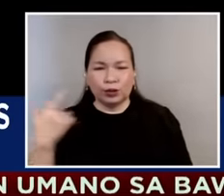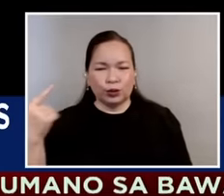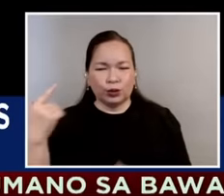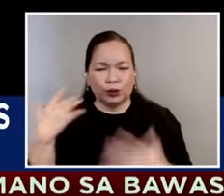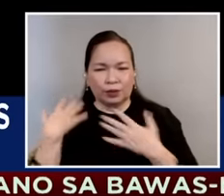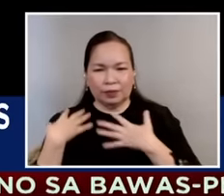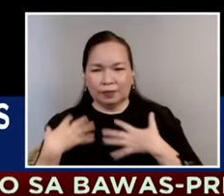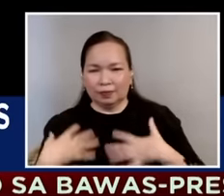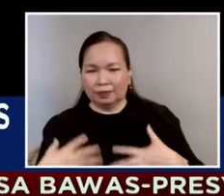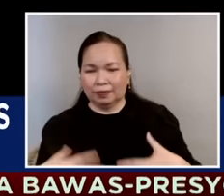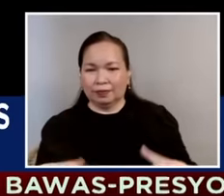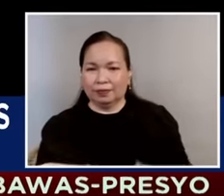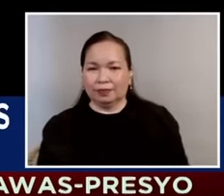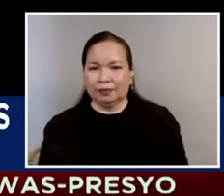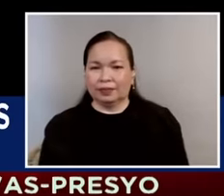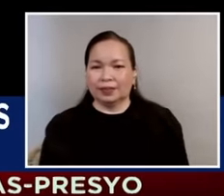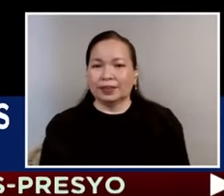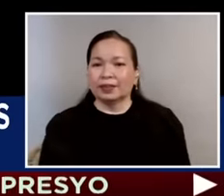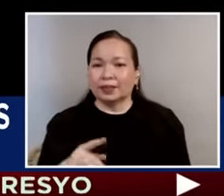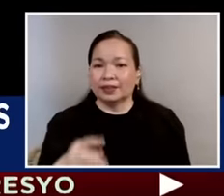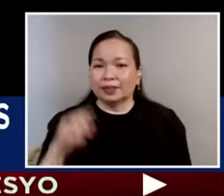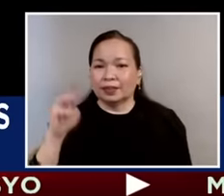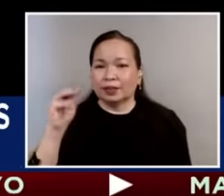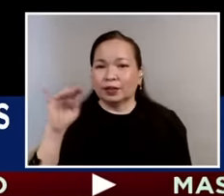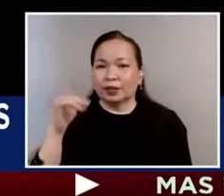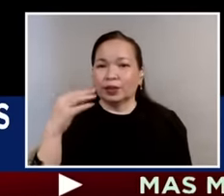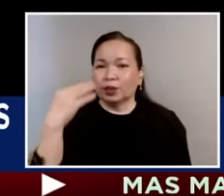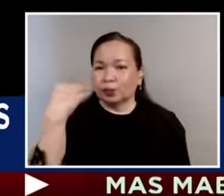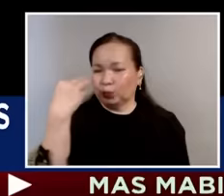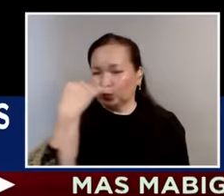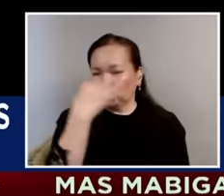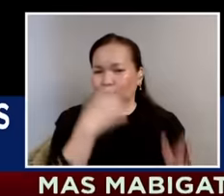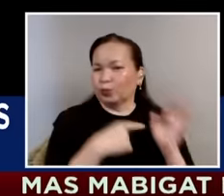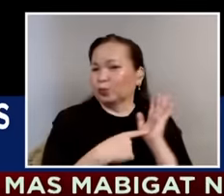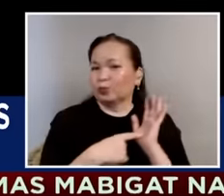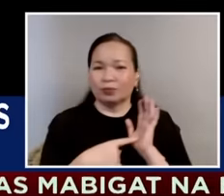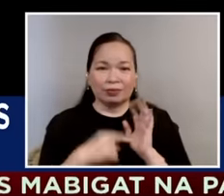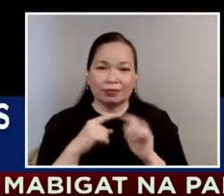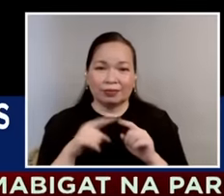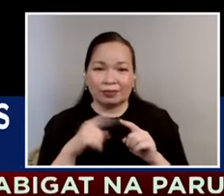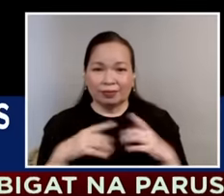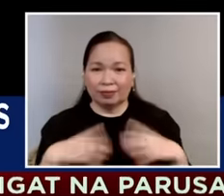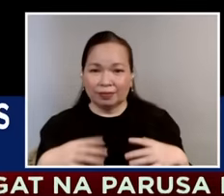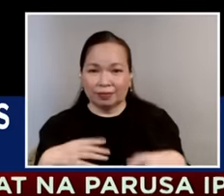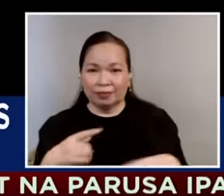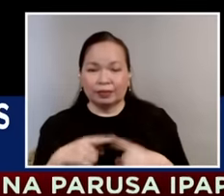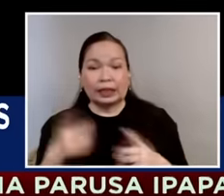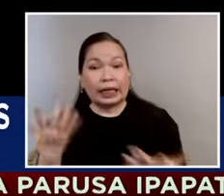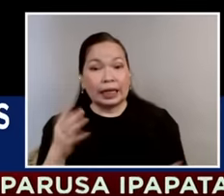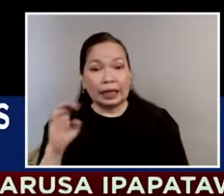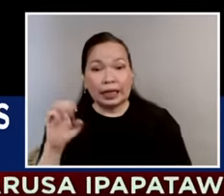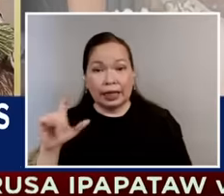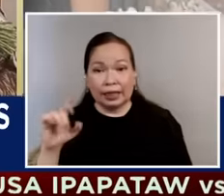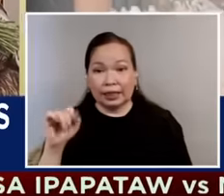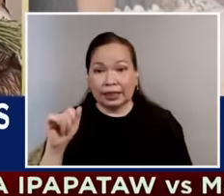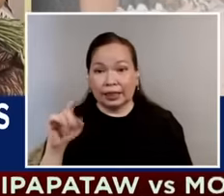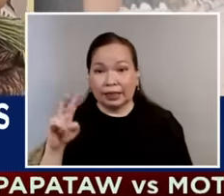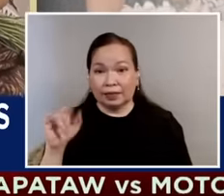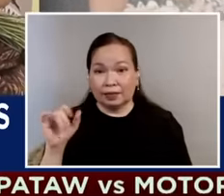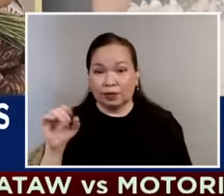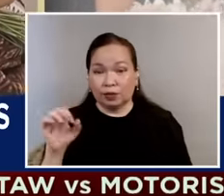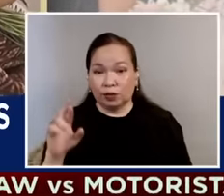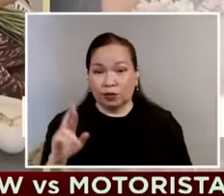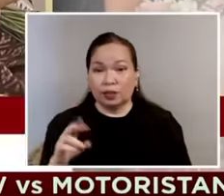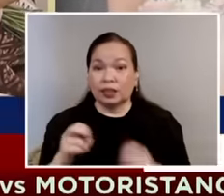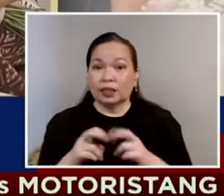loungewear. Bigay todo si Michelle sa mga makeup shoots at outfit fittings ng mga delegates sa El Salvador. Kahit competition ng Miss